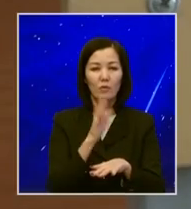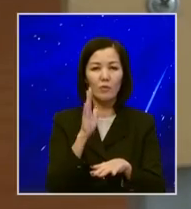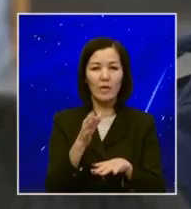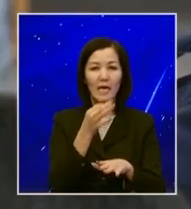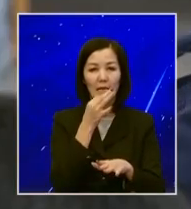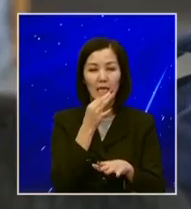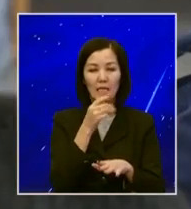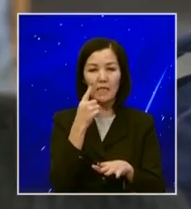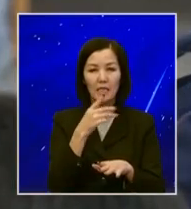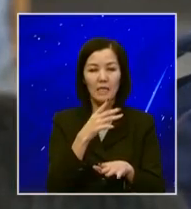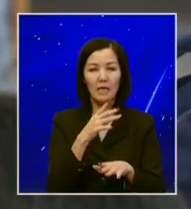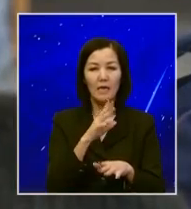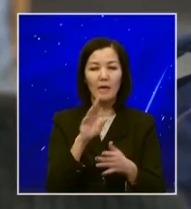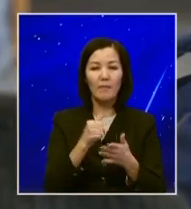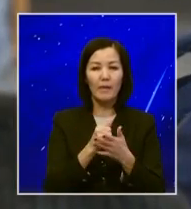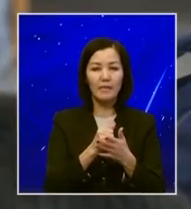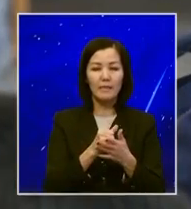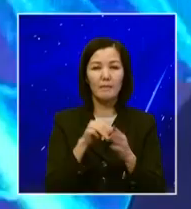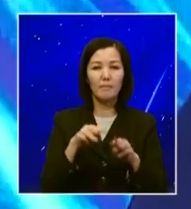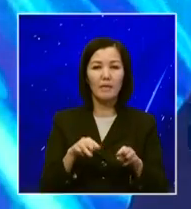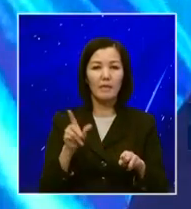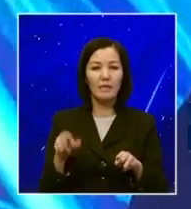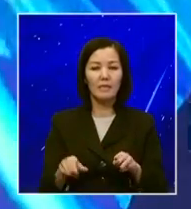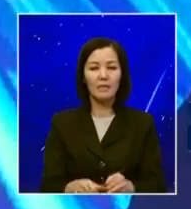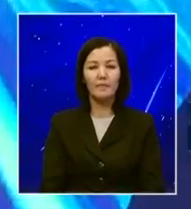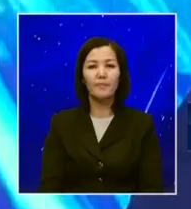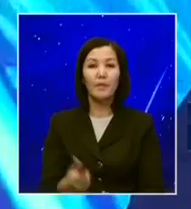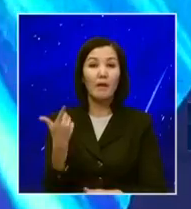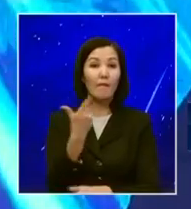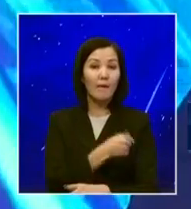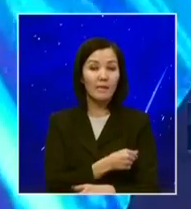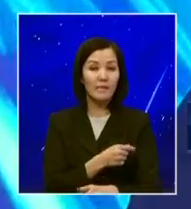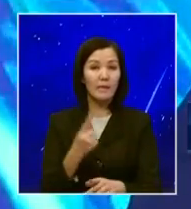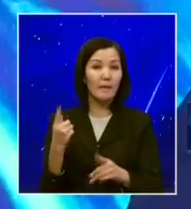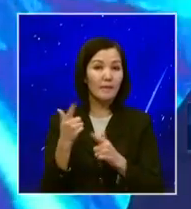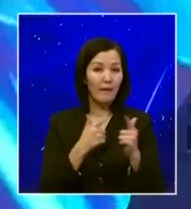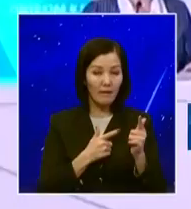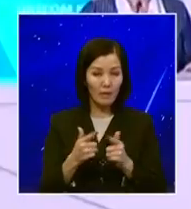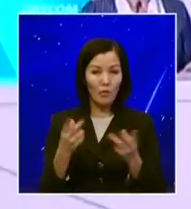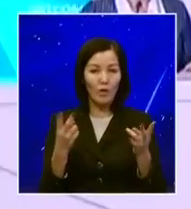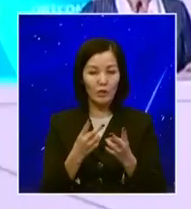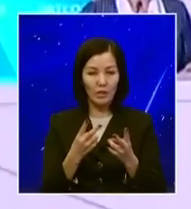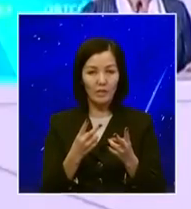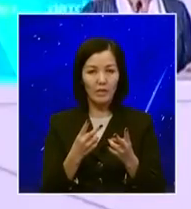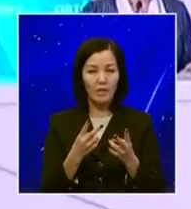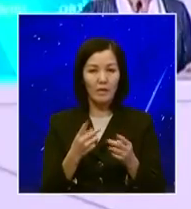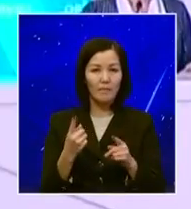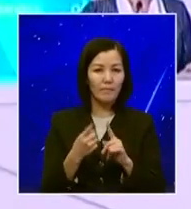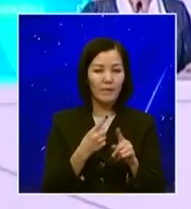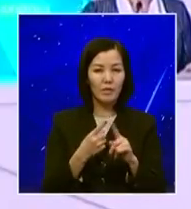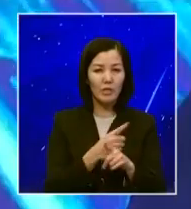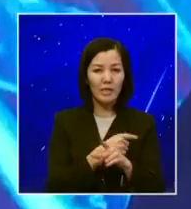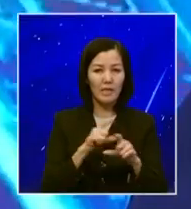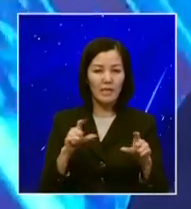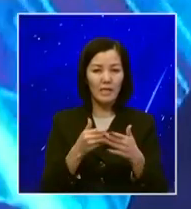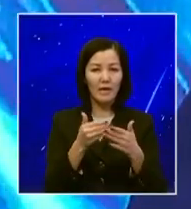әлі ерте, дейді бастас Асхат Аймағамбетов. Ол вакцинаны ең бірінші дайындайды, дайындағаннан кейін оны бірінші клиникаға